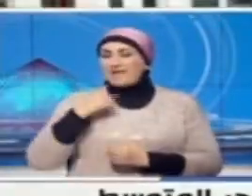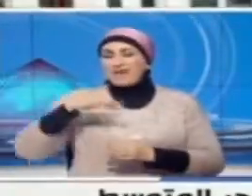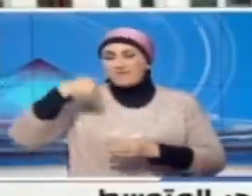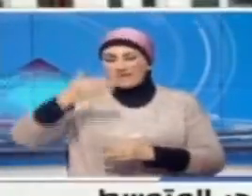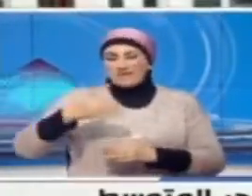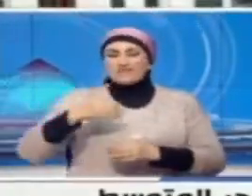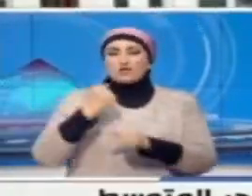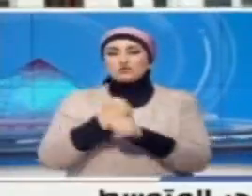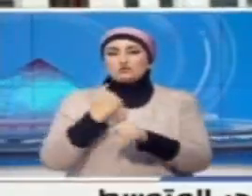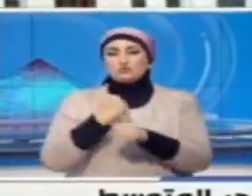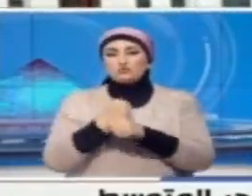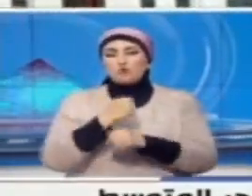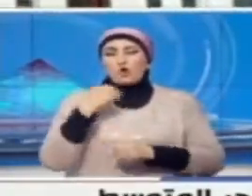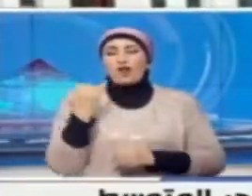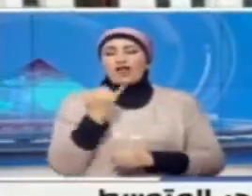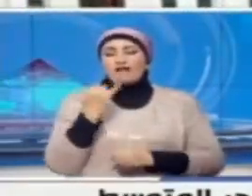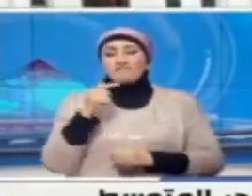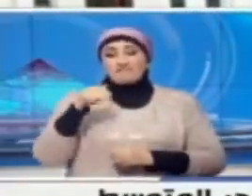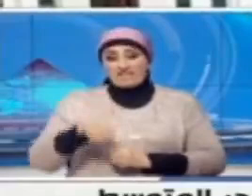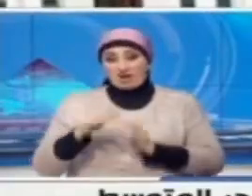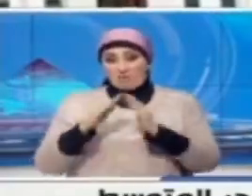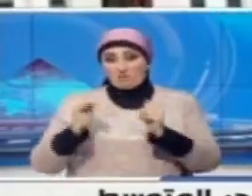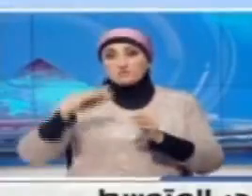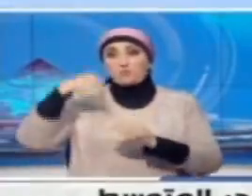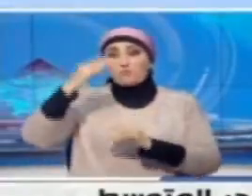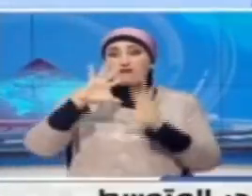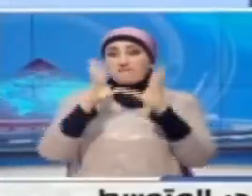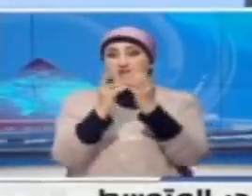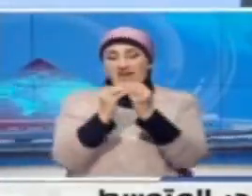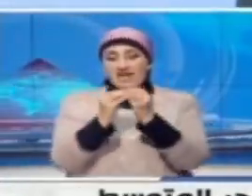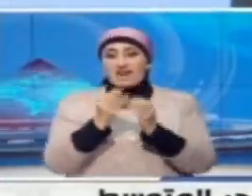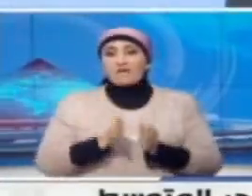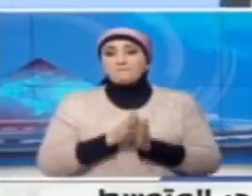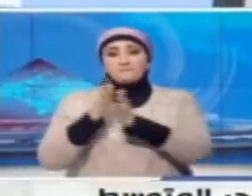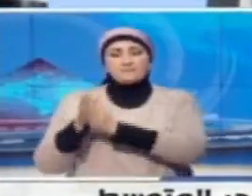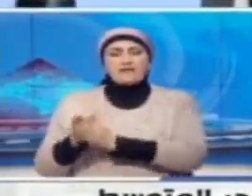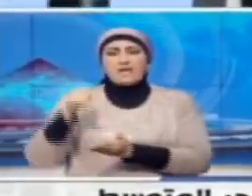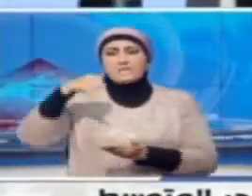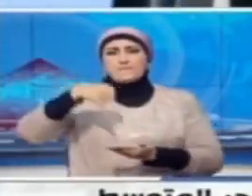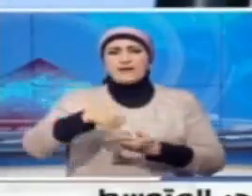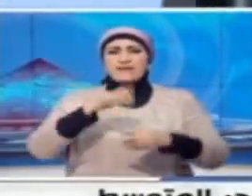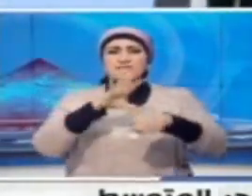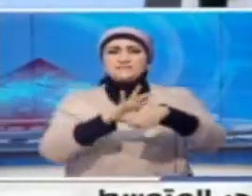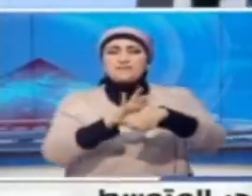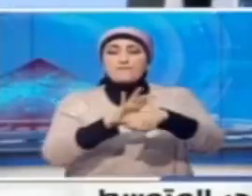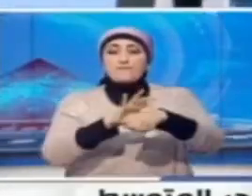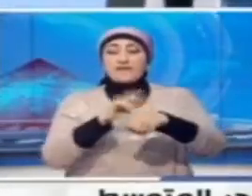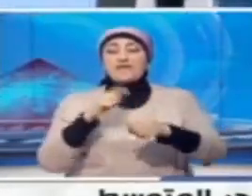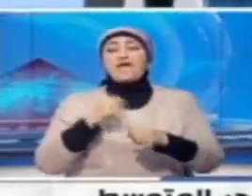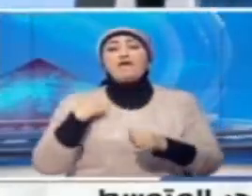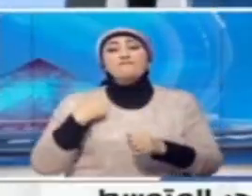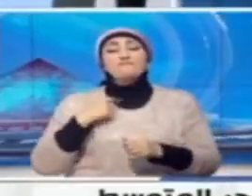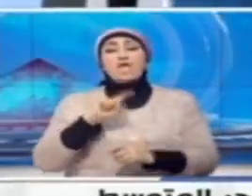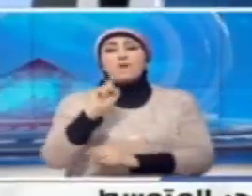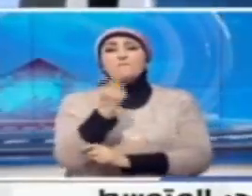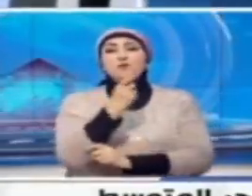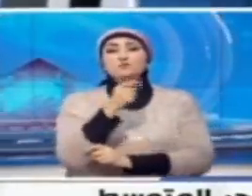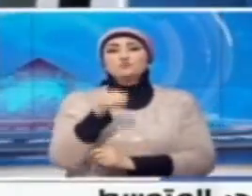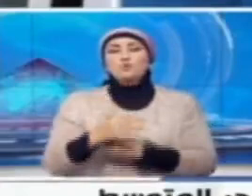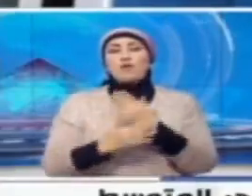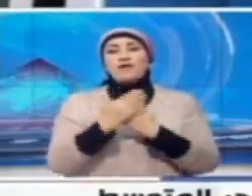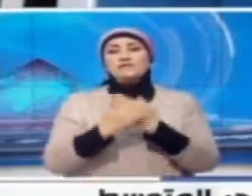المحلي والإقليمي والدولي. المركز الطبي بالمنصورة الجديدة صرح طبي